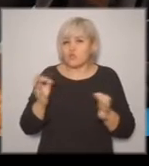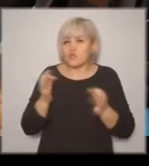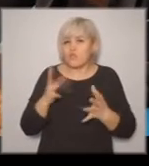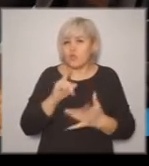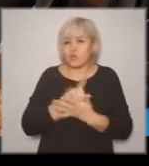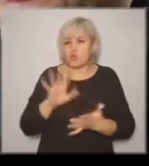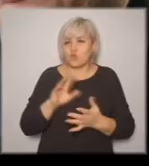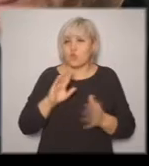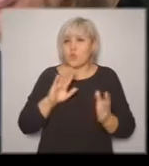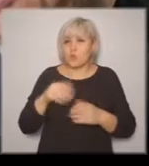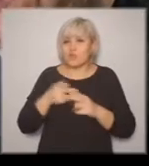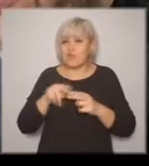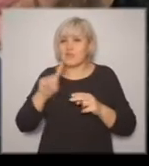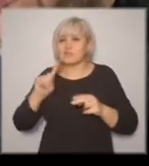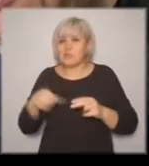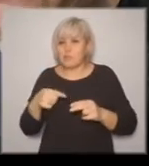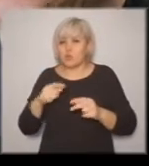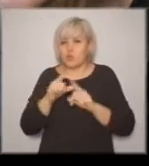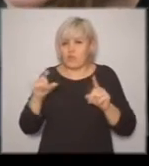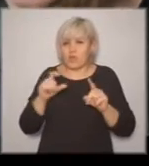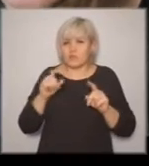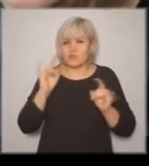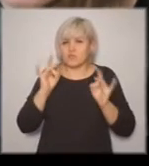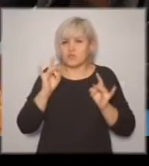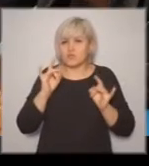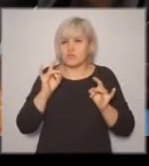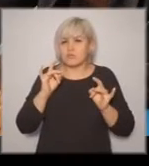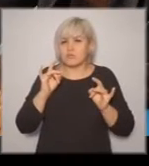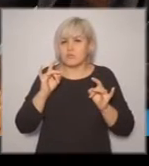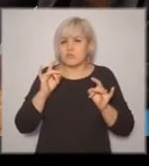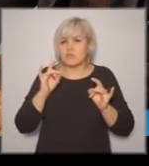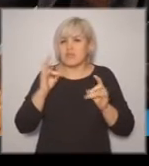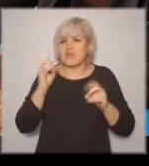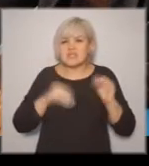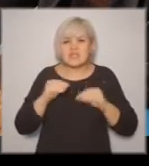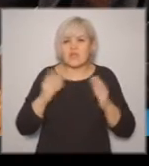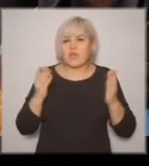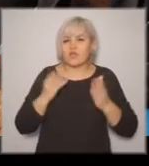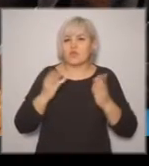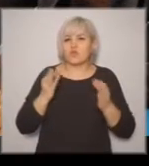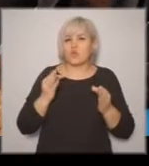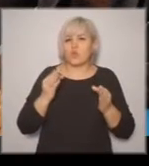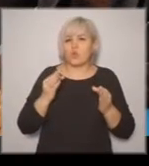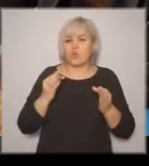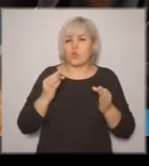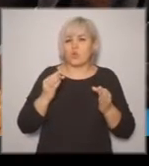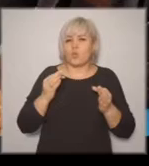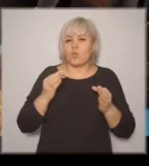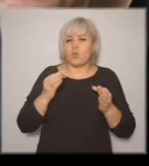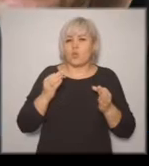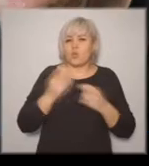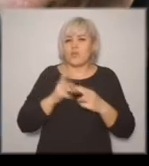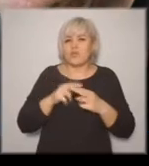не должен. И после запятой в этой фразе звучит, если не созданы какие-то предпосылки для